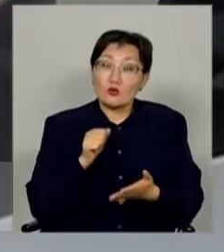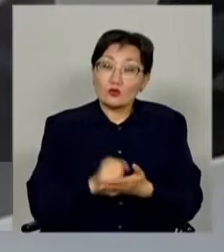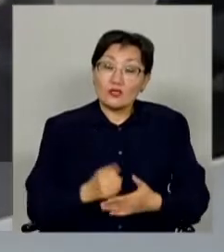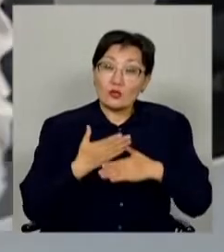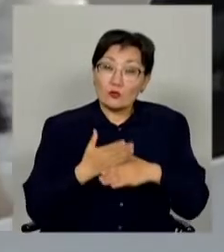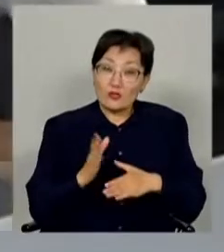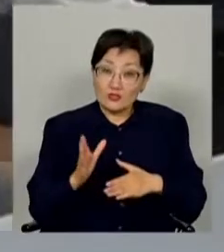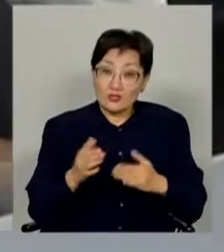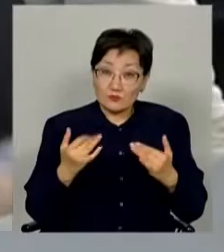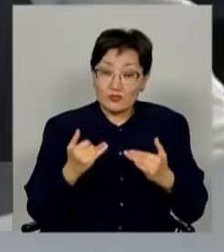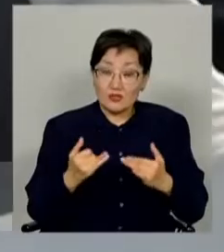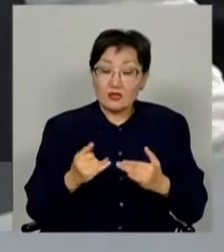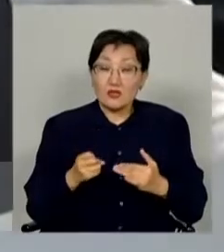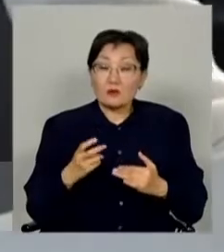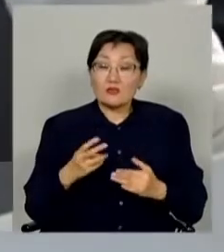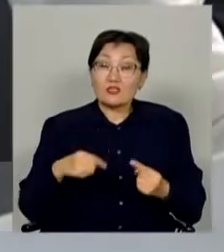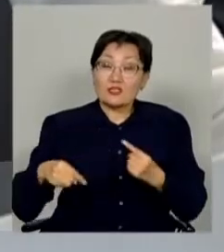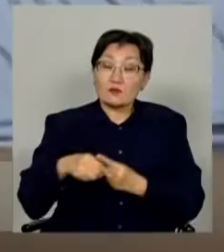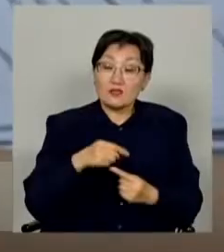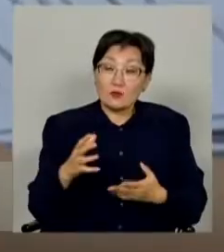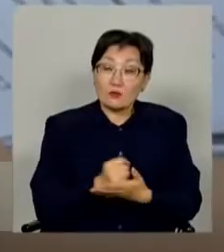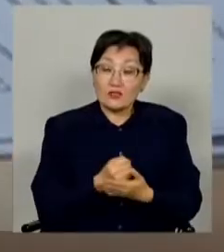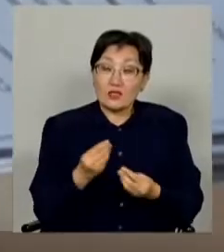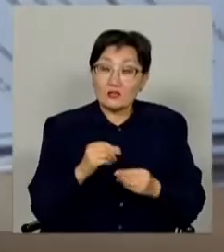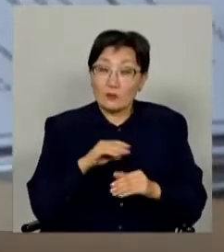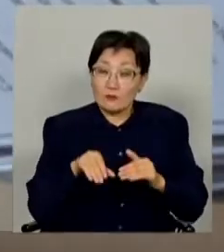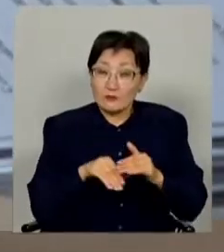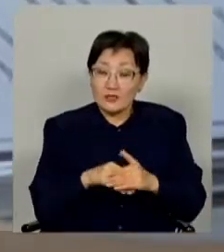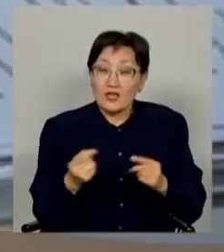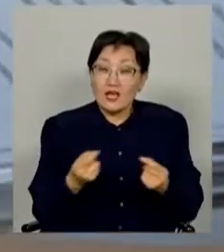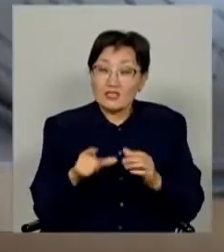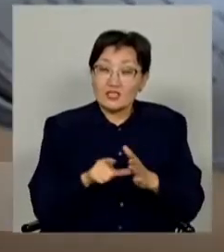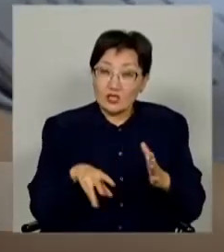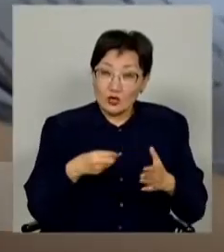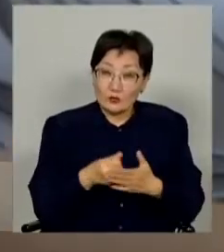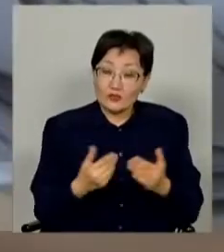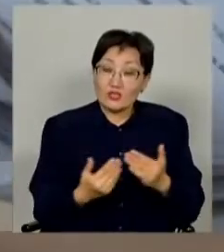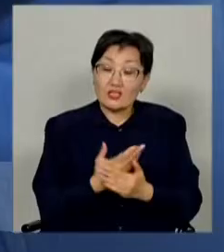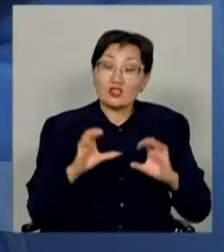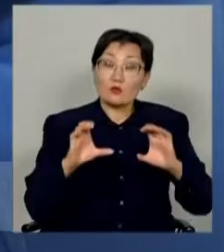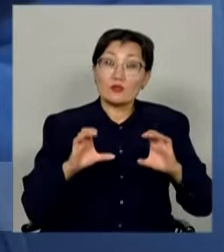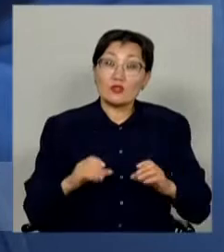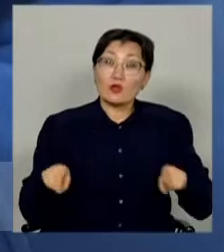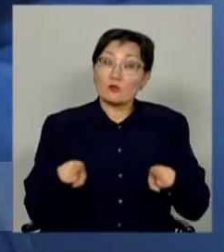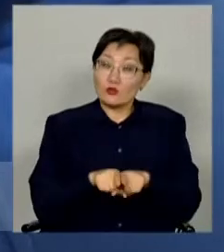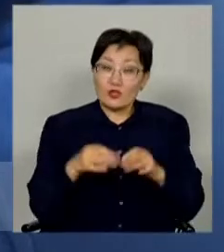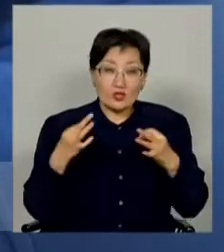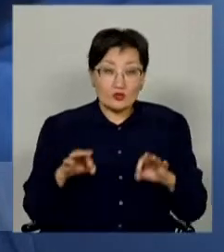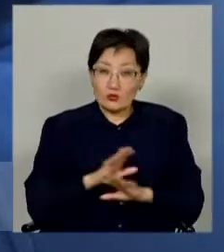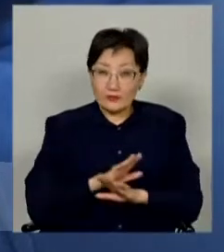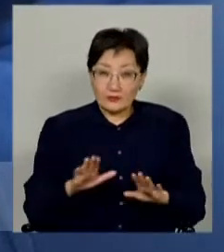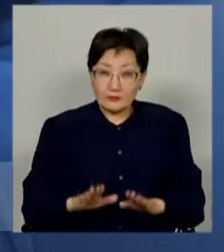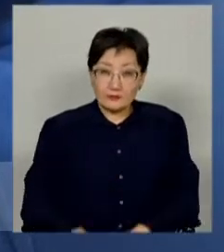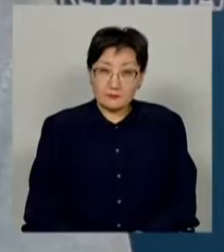тигізбек. Мәселен, қазір кей кәсіп иелері тапқан табысын жасырып, аз салық төлеп отыр. Жаңа салық кодексінде мұндайға жол